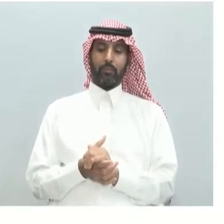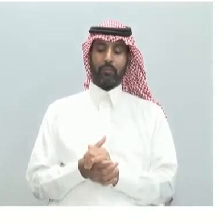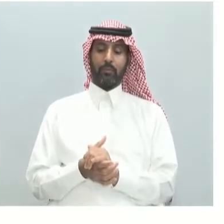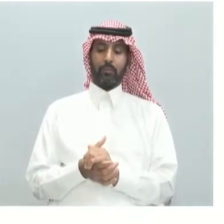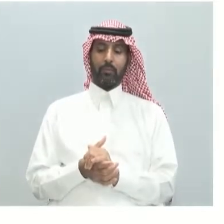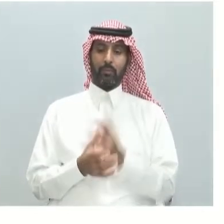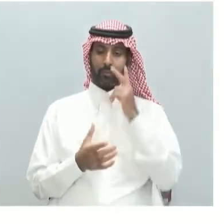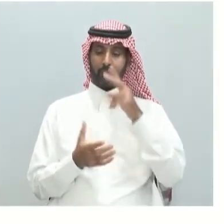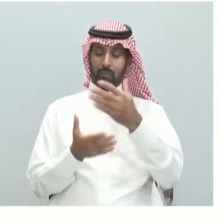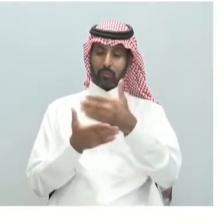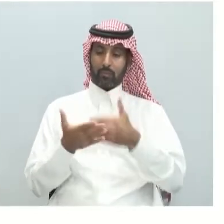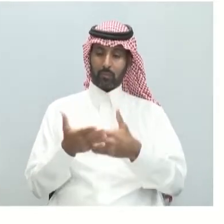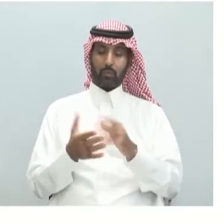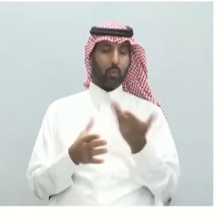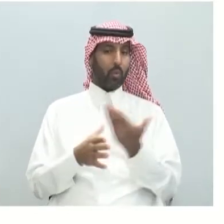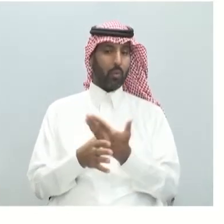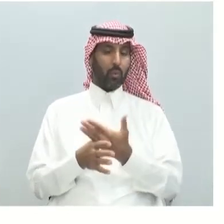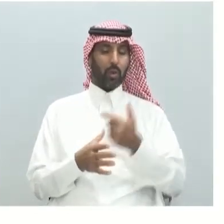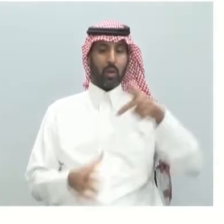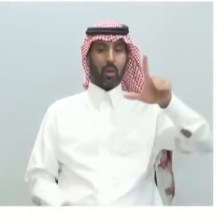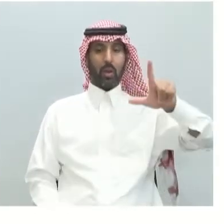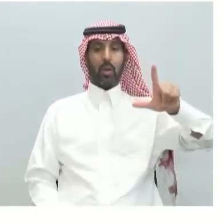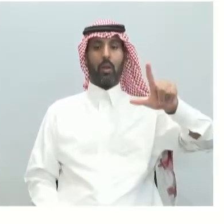من داخل نص لماذا